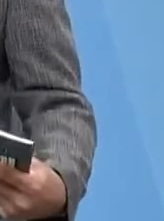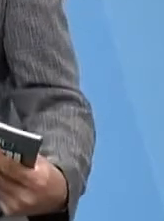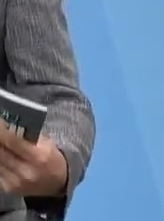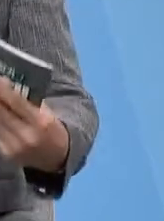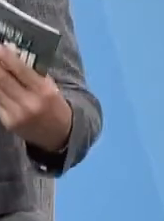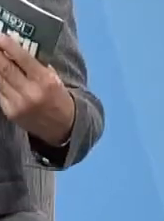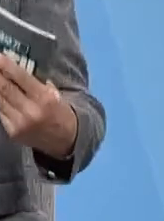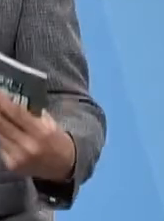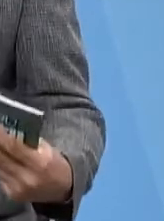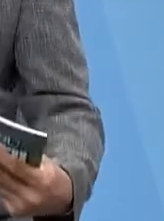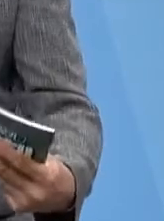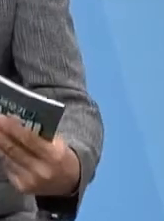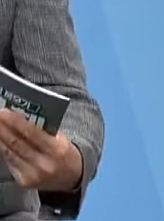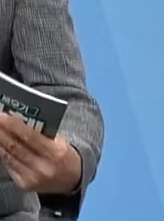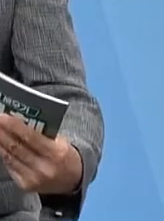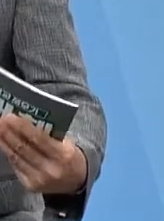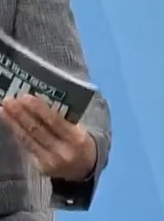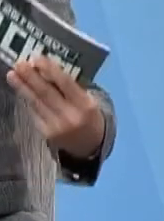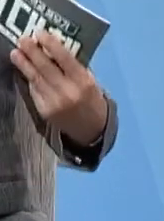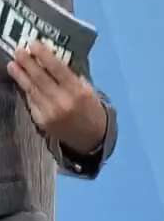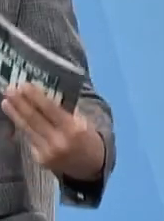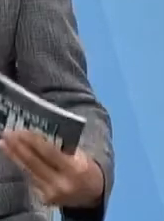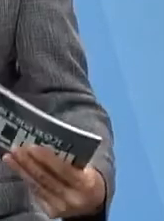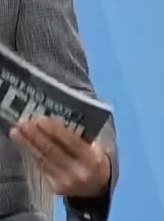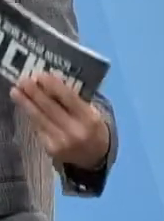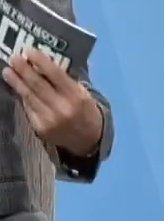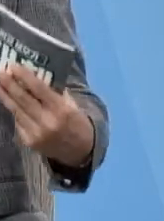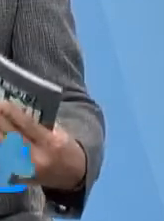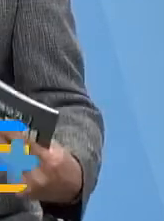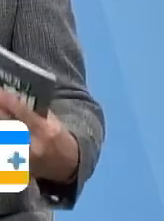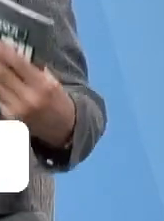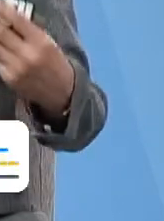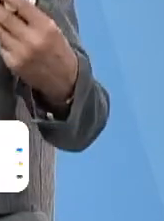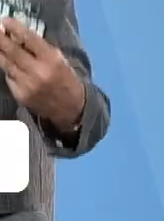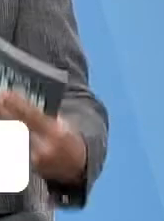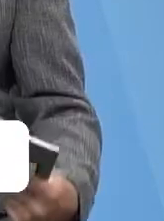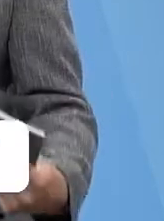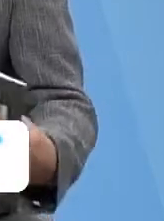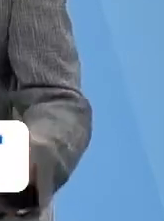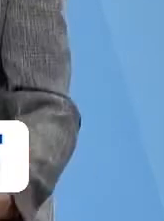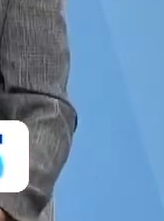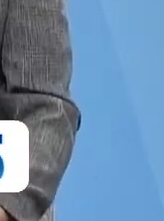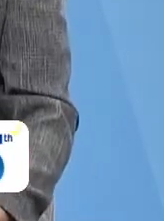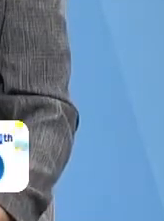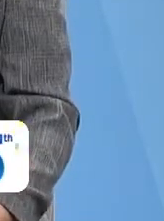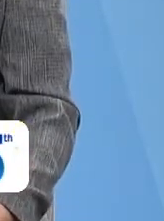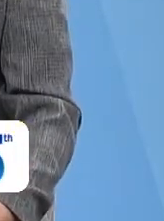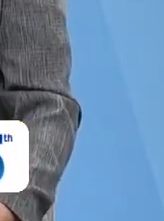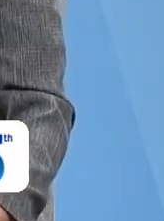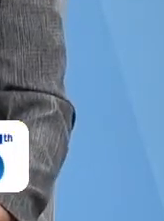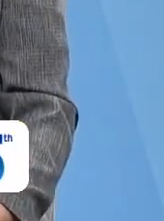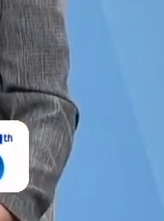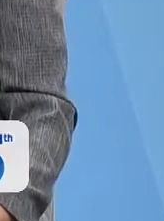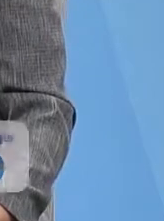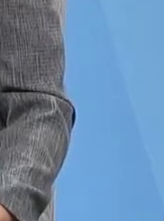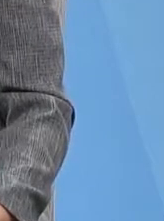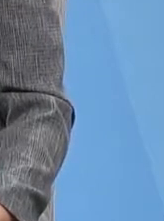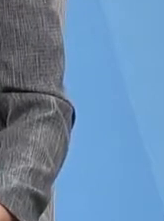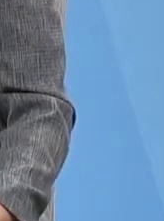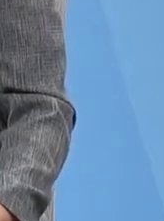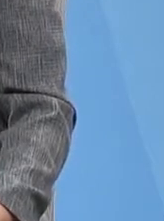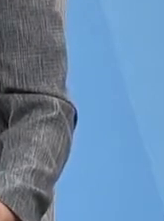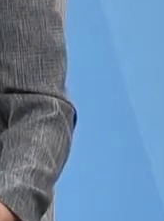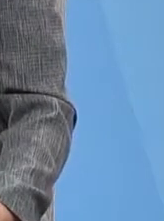네. 야, 이거 주님이 하시는구나. 네. 이거 우리 사람이 하는 게 아니라는 것을 우리는 확신하게 됐습니다. 네. 오늘도 그렇잖아요. 그렇죠.